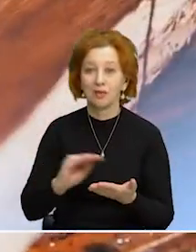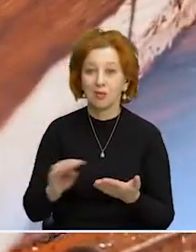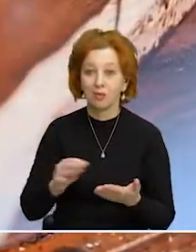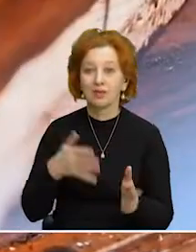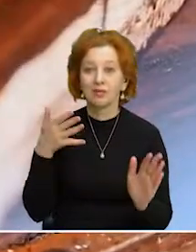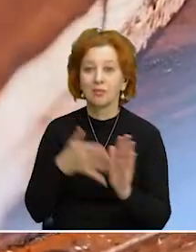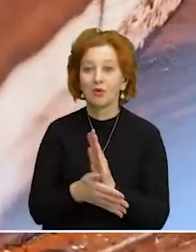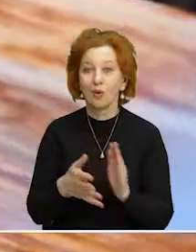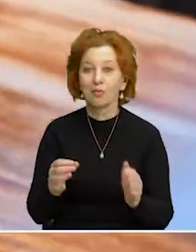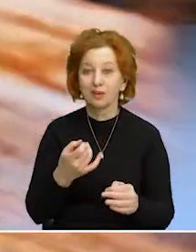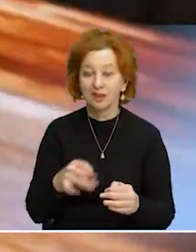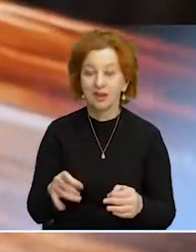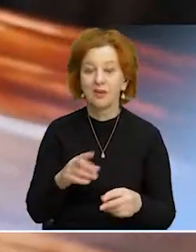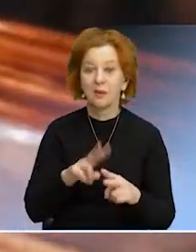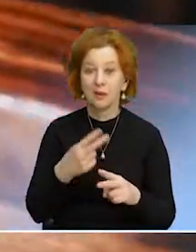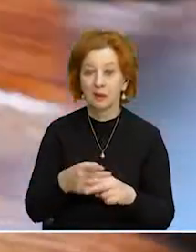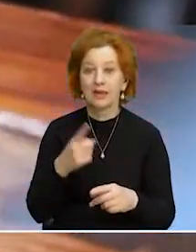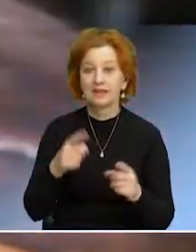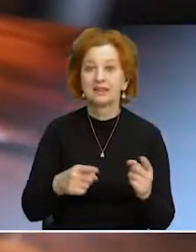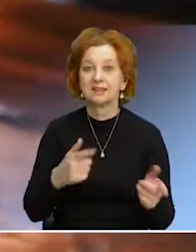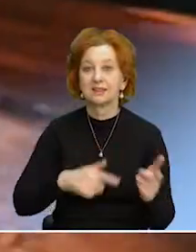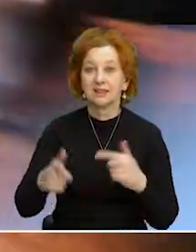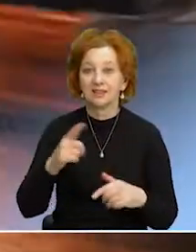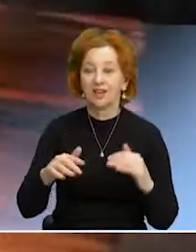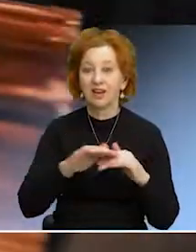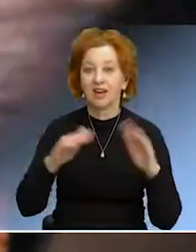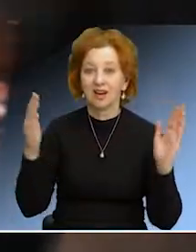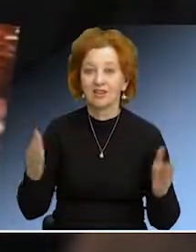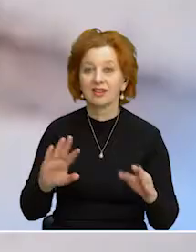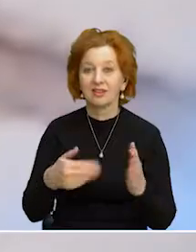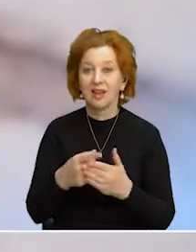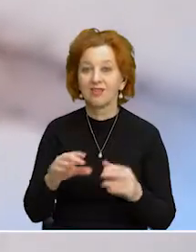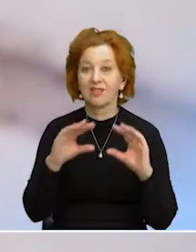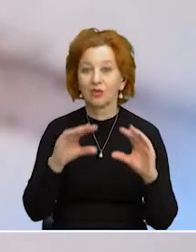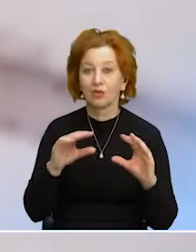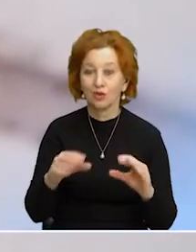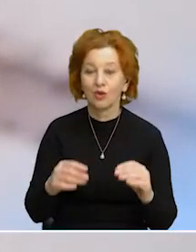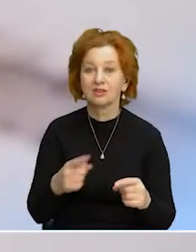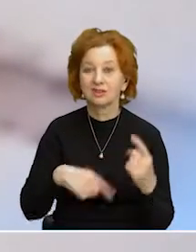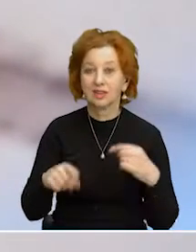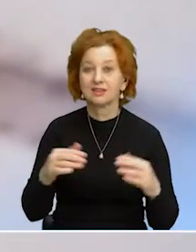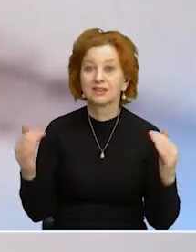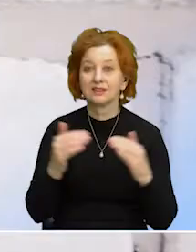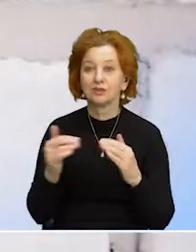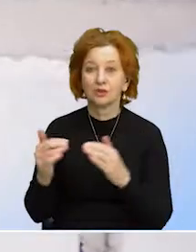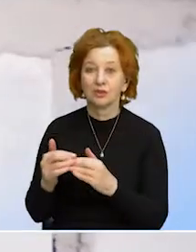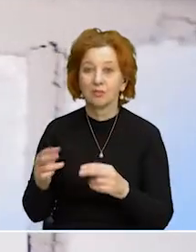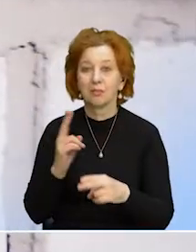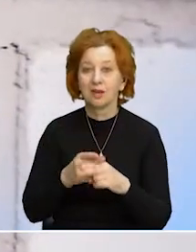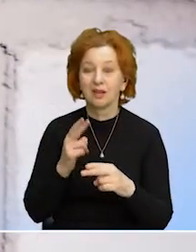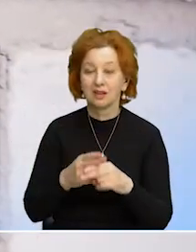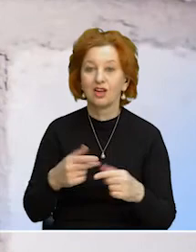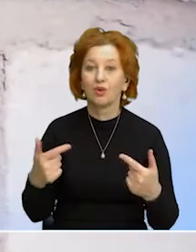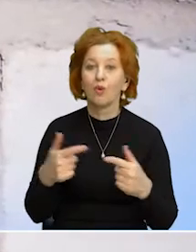обработать пропиткой. Ждем высыхания пропитки и приступаем к изготовлению каркаса. Для этого толстые деревянные бруски соединяем при